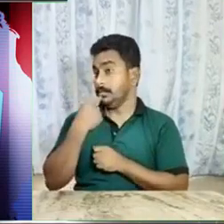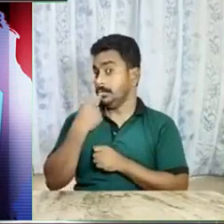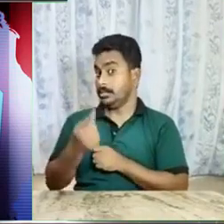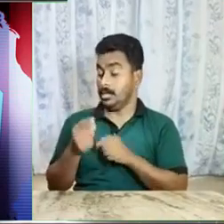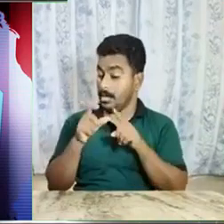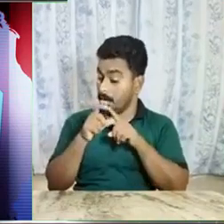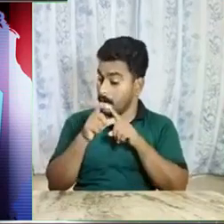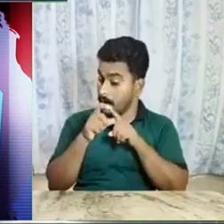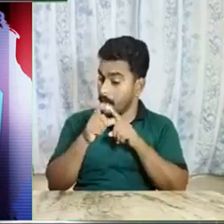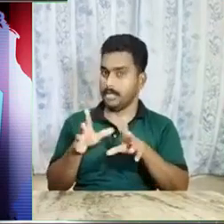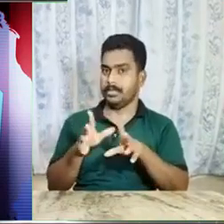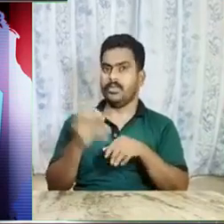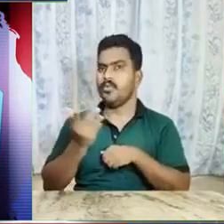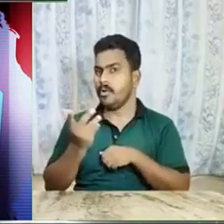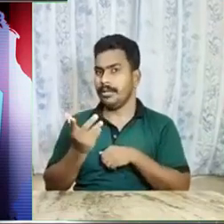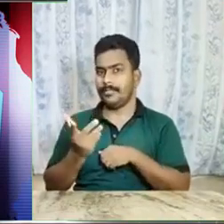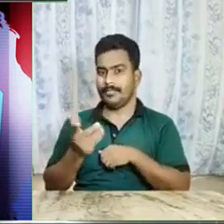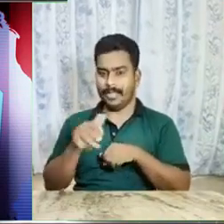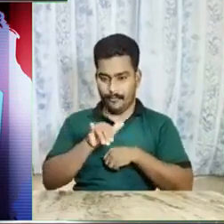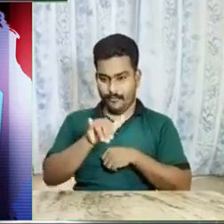കത്തിലൂടെ പ്രധാനമന്ത്രിയോട് ആവശ്യപ്പെട്ടു.